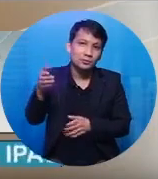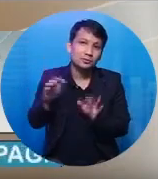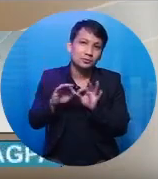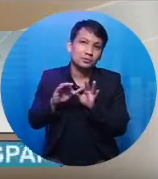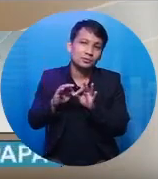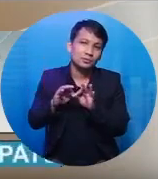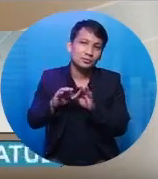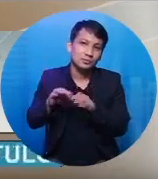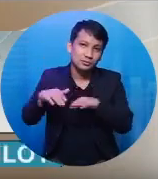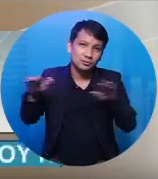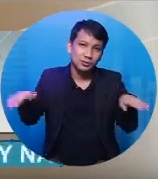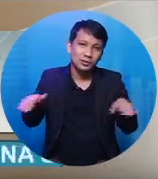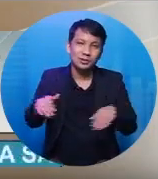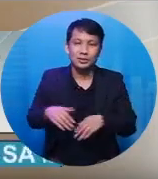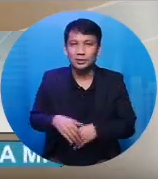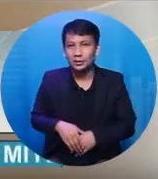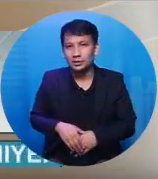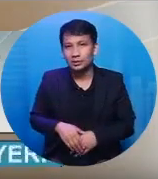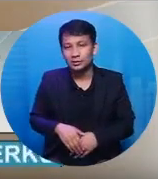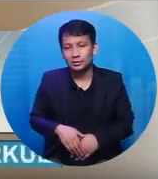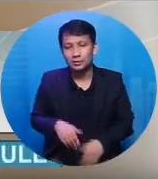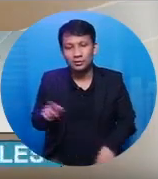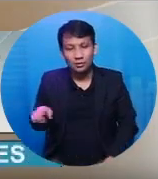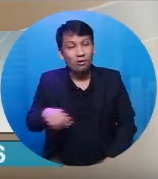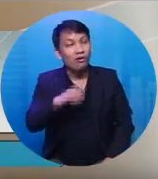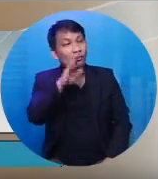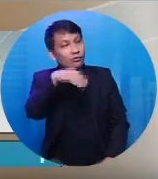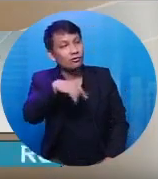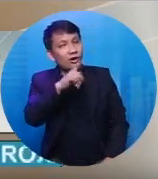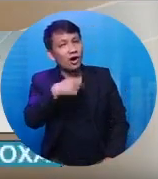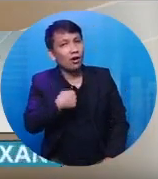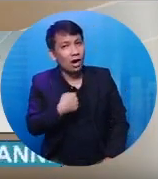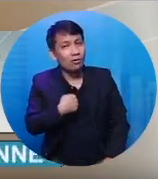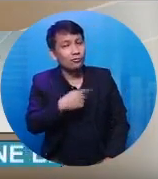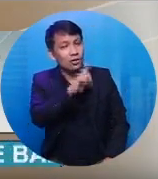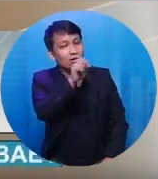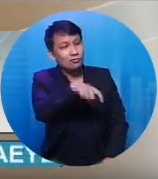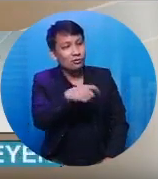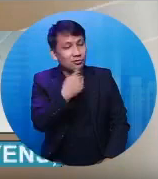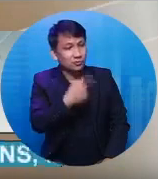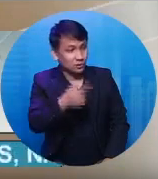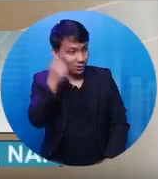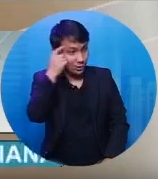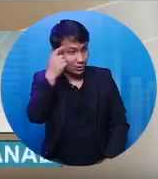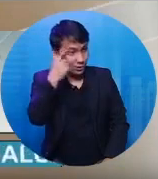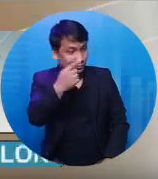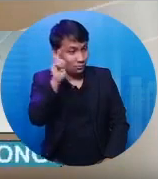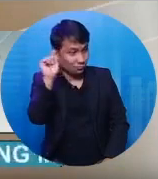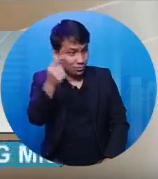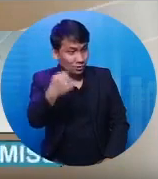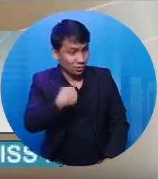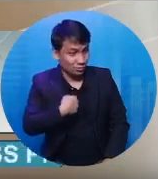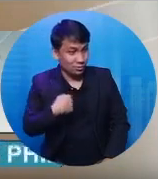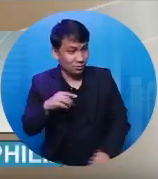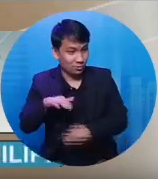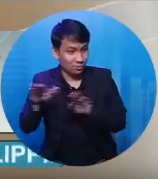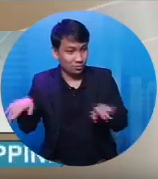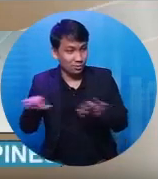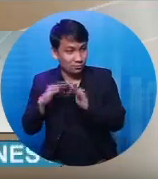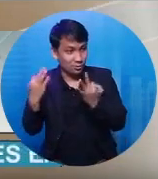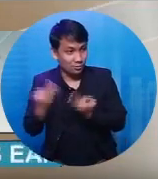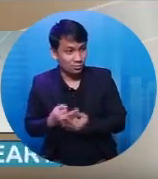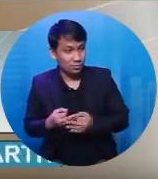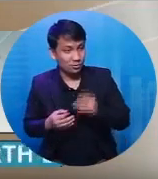bata. Ang tanong namin, ang tanong ko sa'yo, inisip mo ba kaming mga bata ng